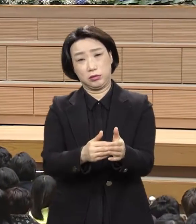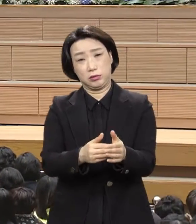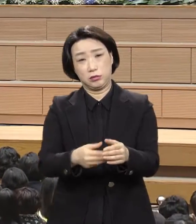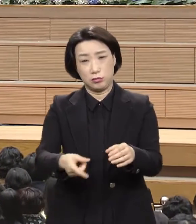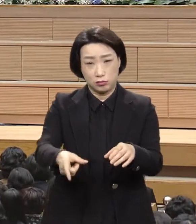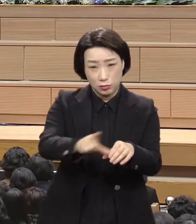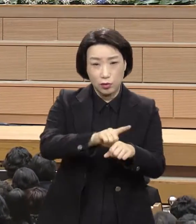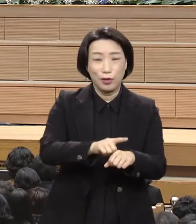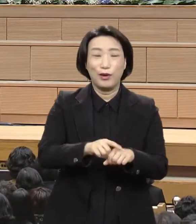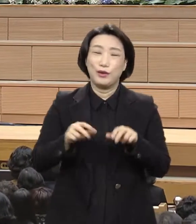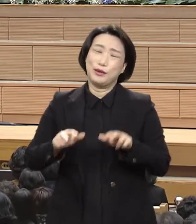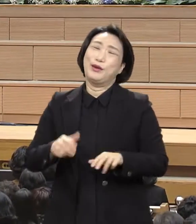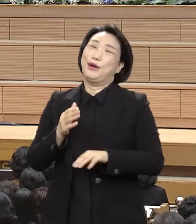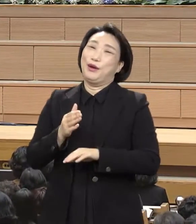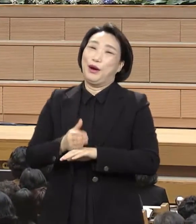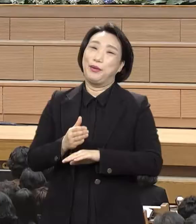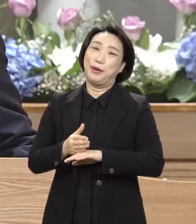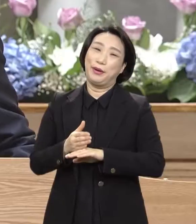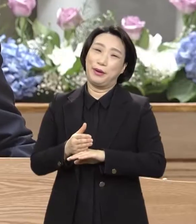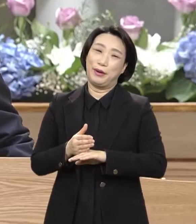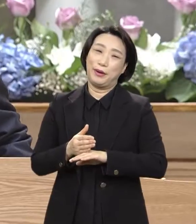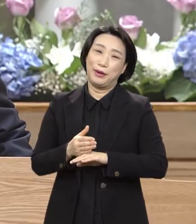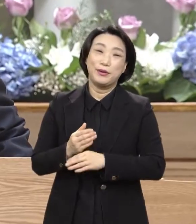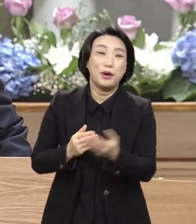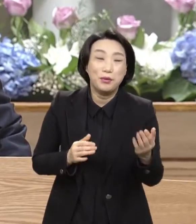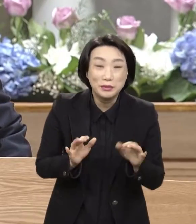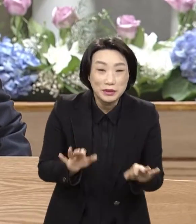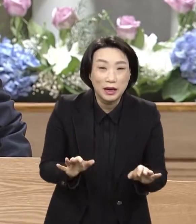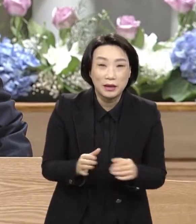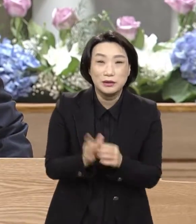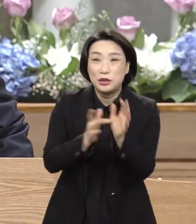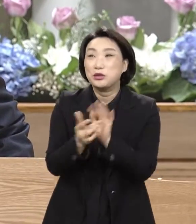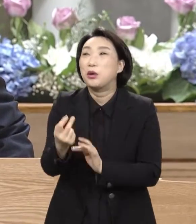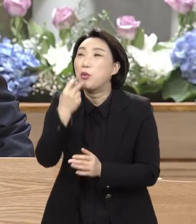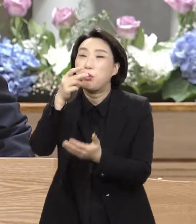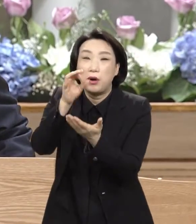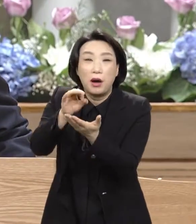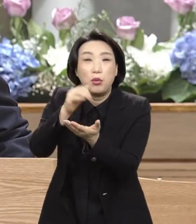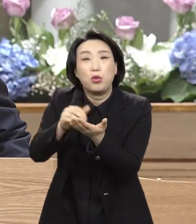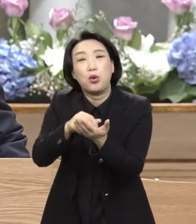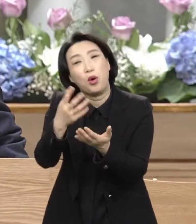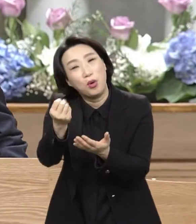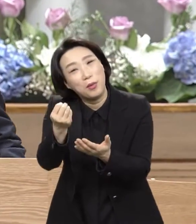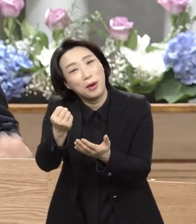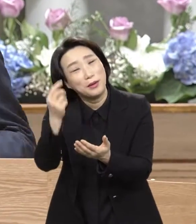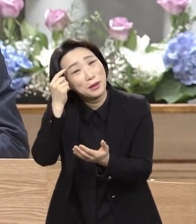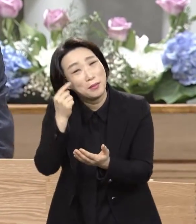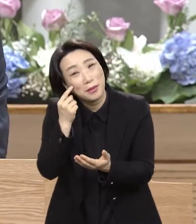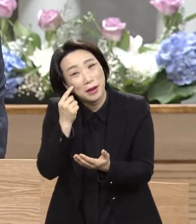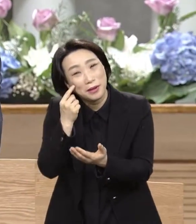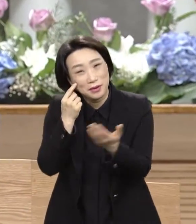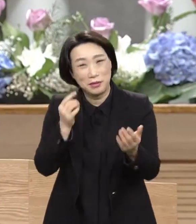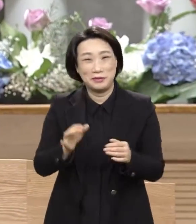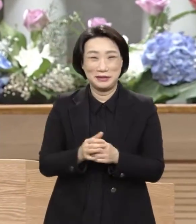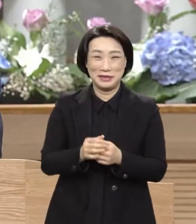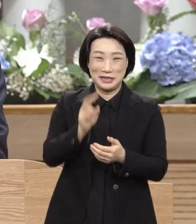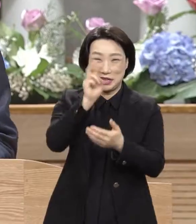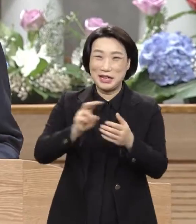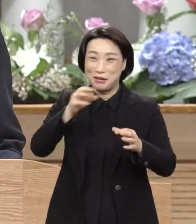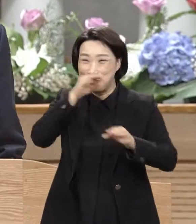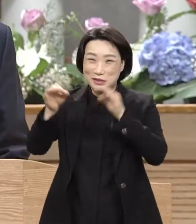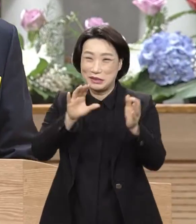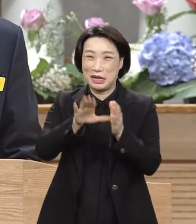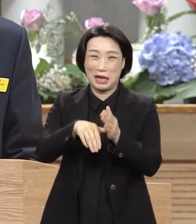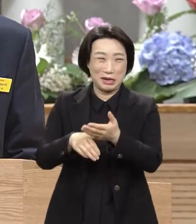얼마나 감사해. 이게 얼마짜리라니까 판단 한번 해봐. 그리고 이제 찬양은 나